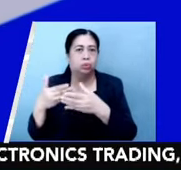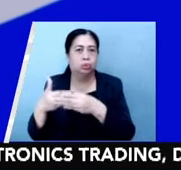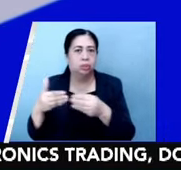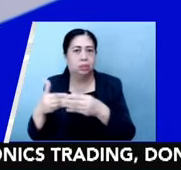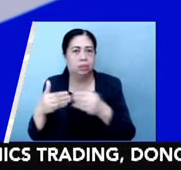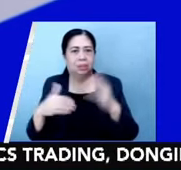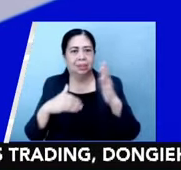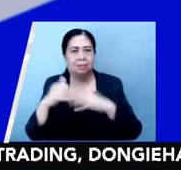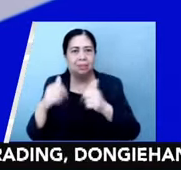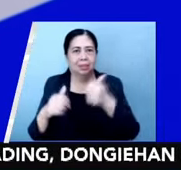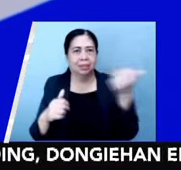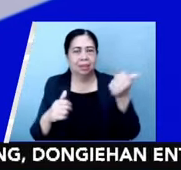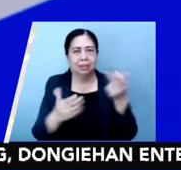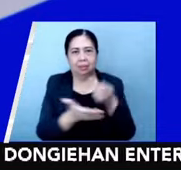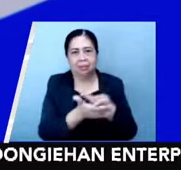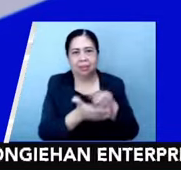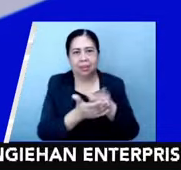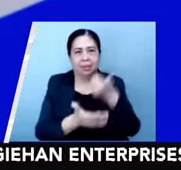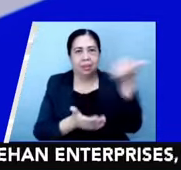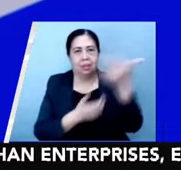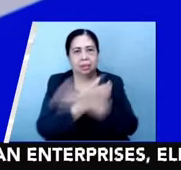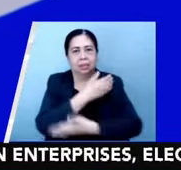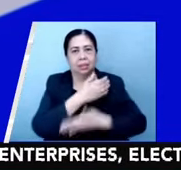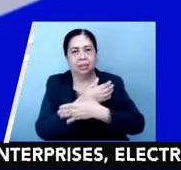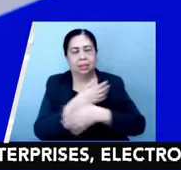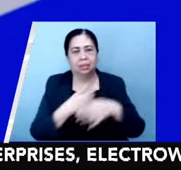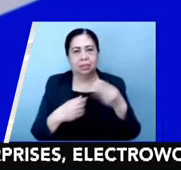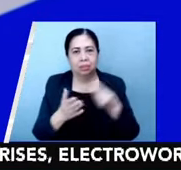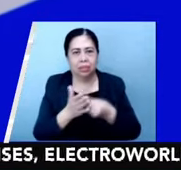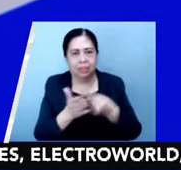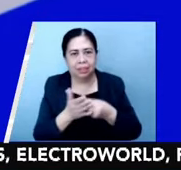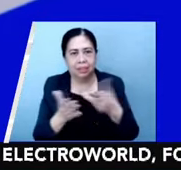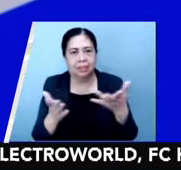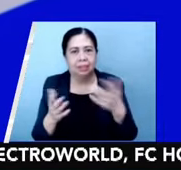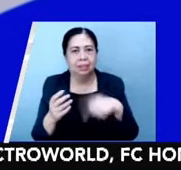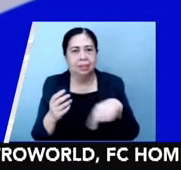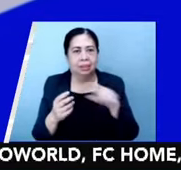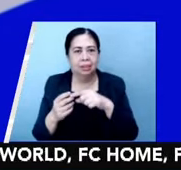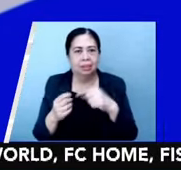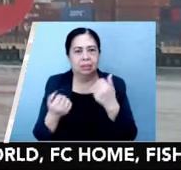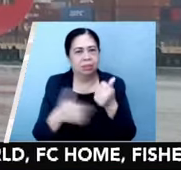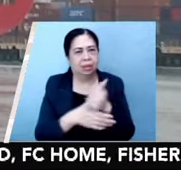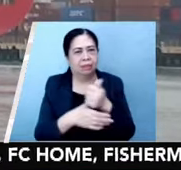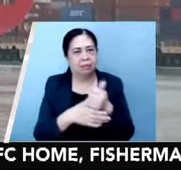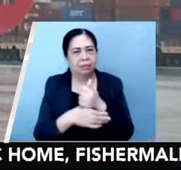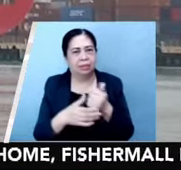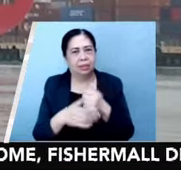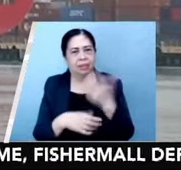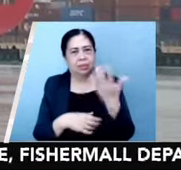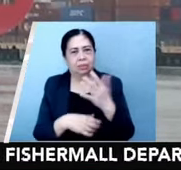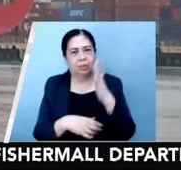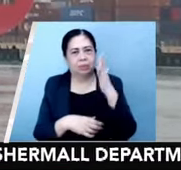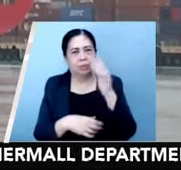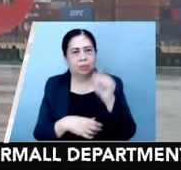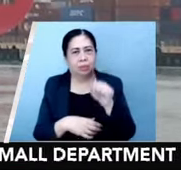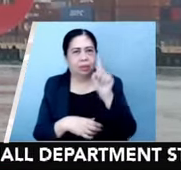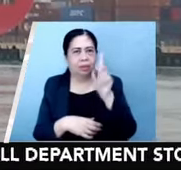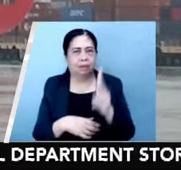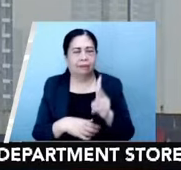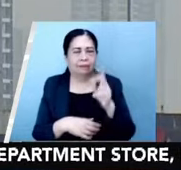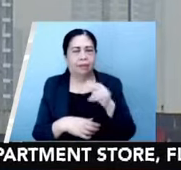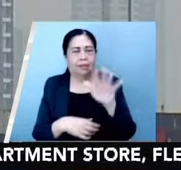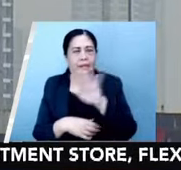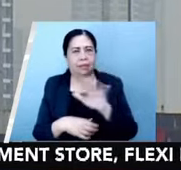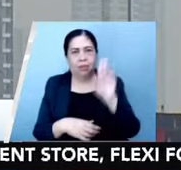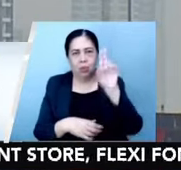in 5.5 months yung US dollar, the average compared to the global currency. Ngayong mas mataas ang dolyar,